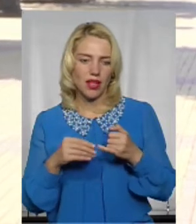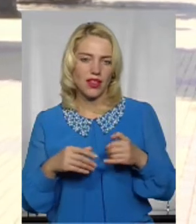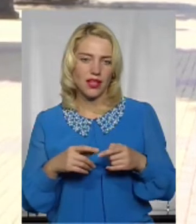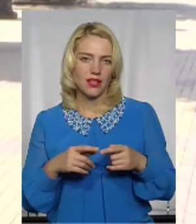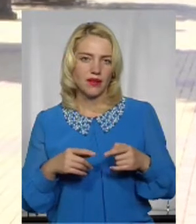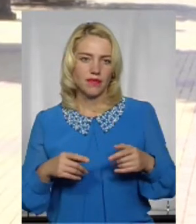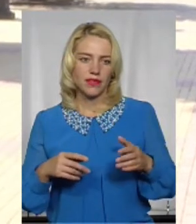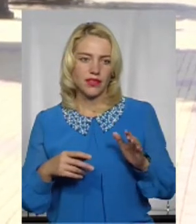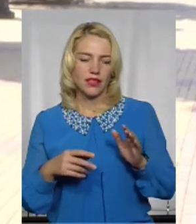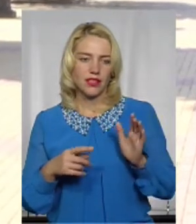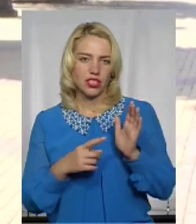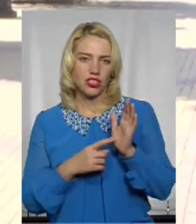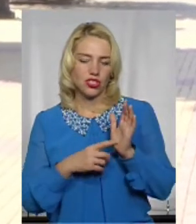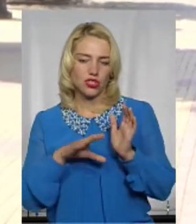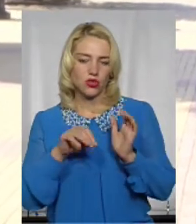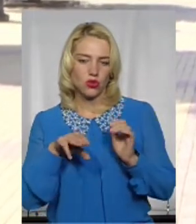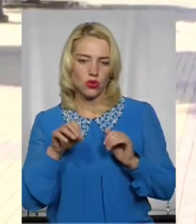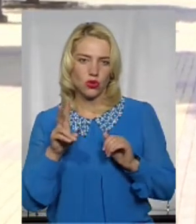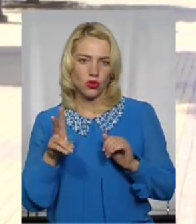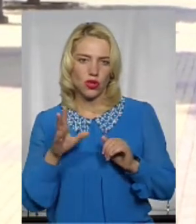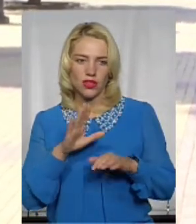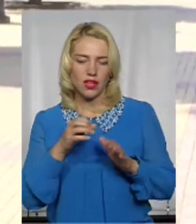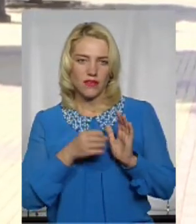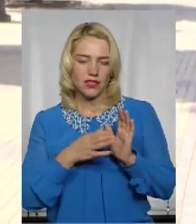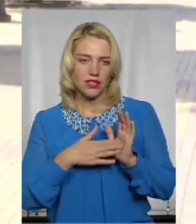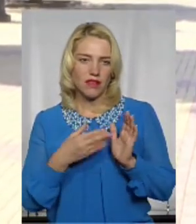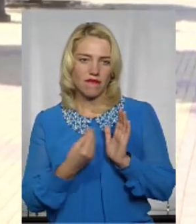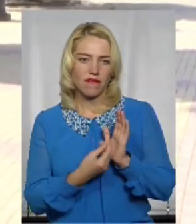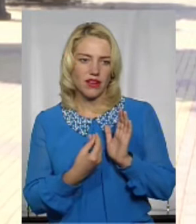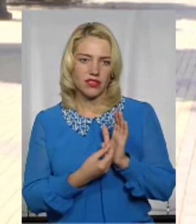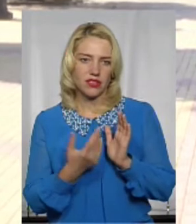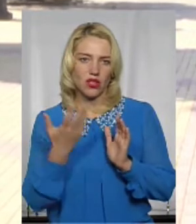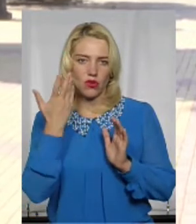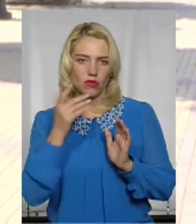площею 700 квадратних метрів, але не вказана зовсім вартість її на момент набуття.